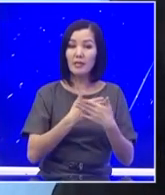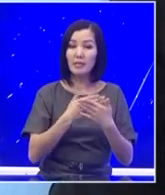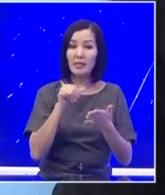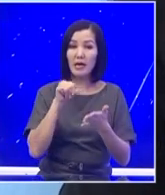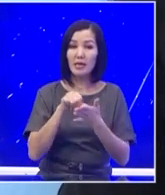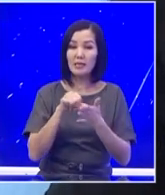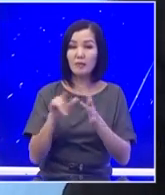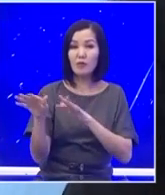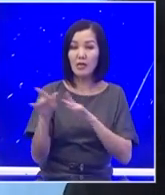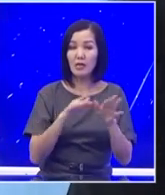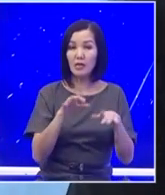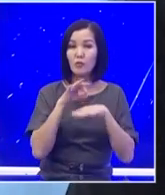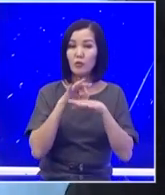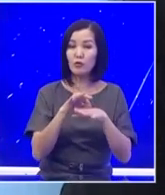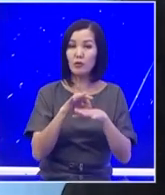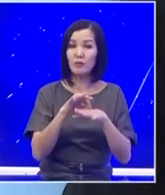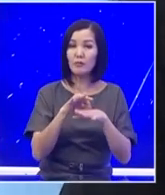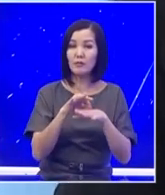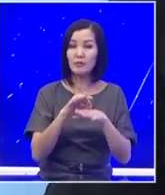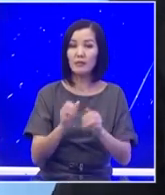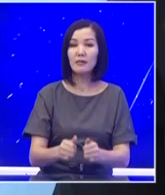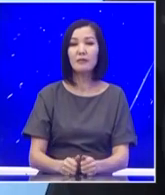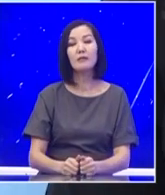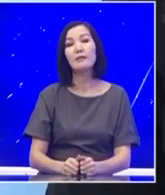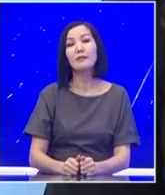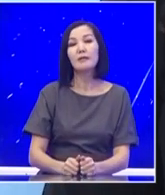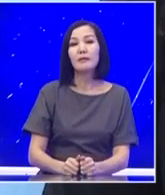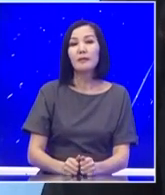ұйымдастырып, кәдімге сонда не үлес қосамыз енді.